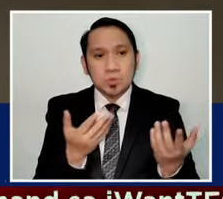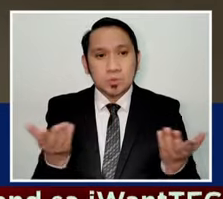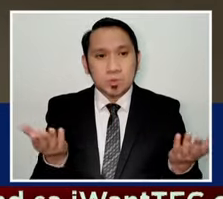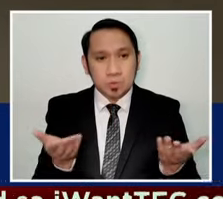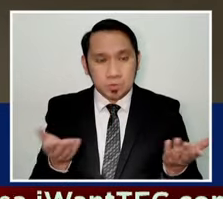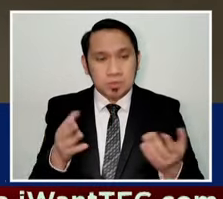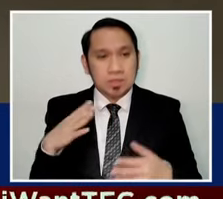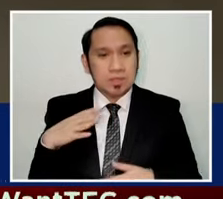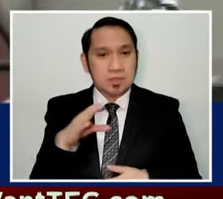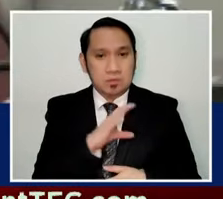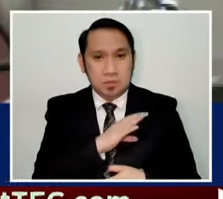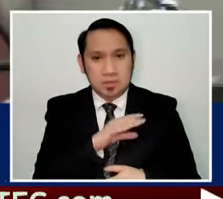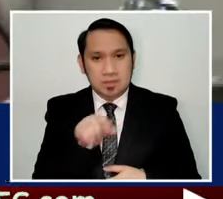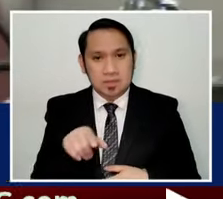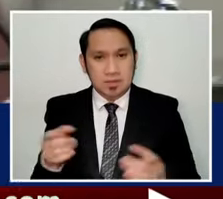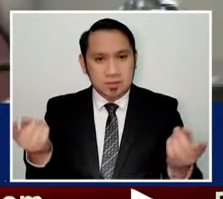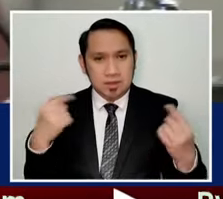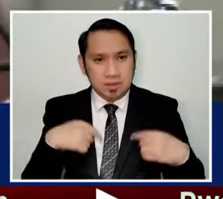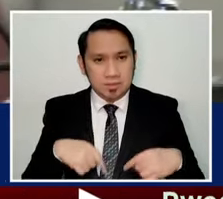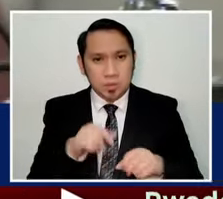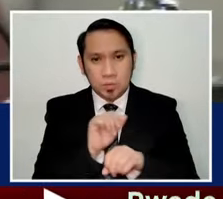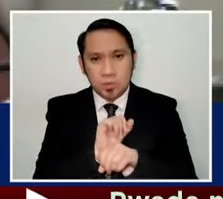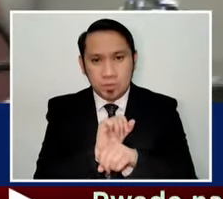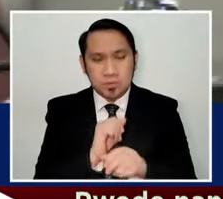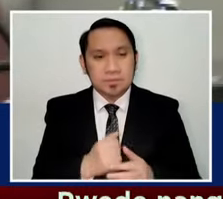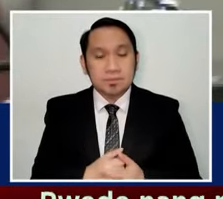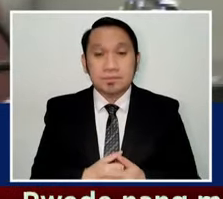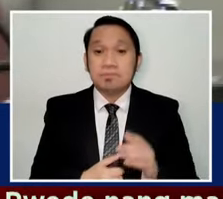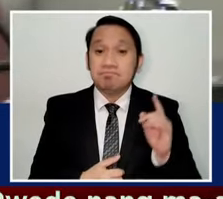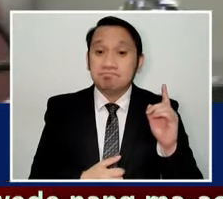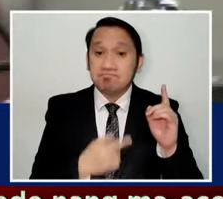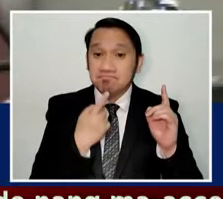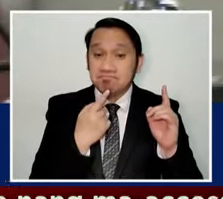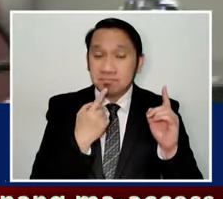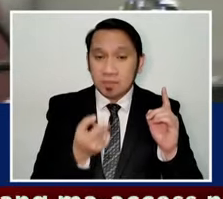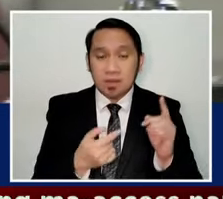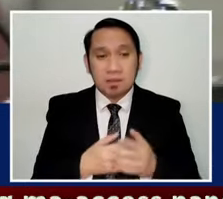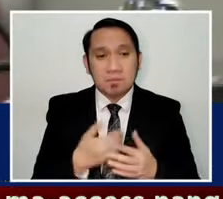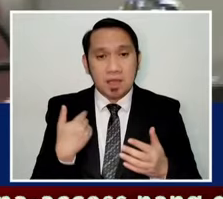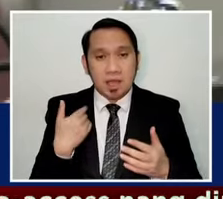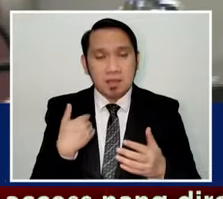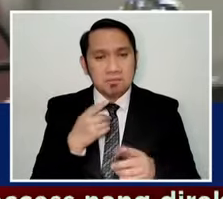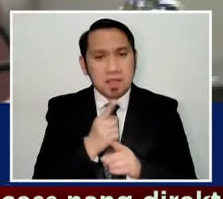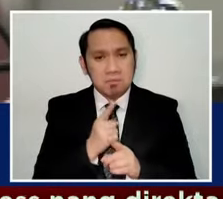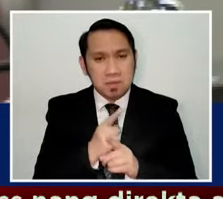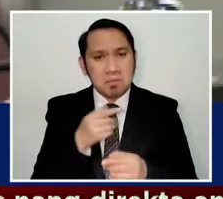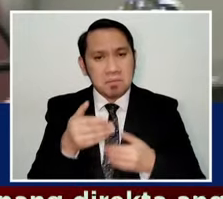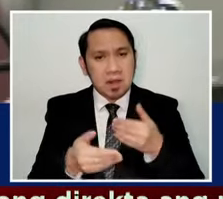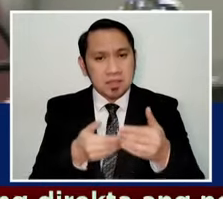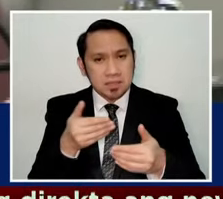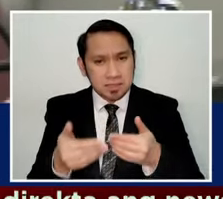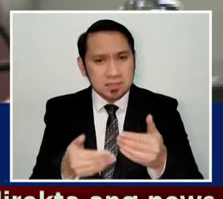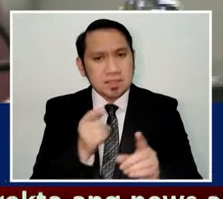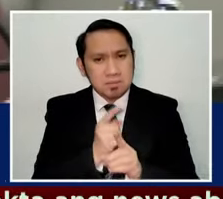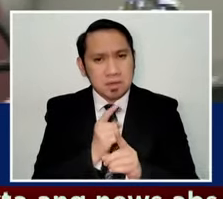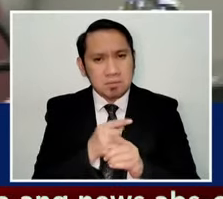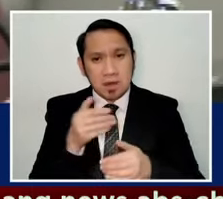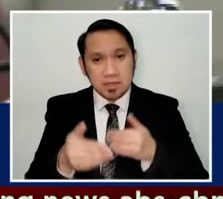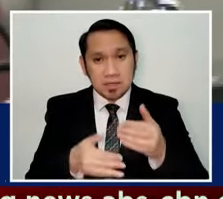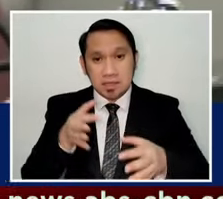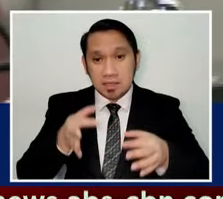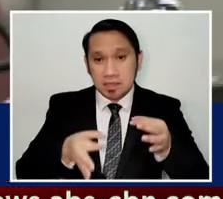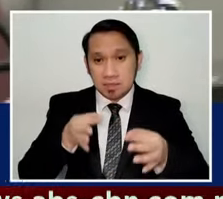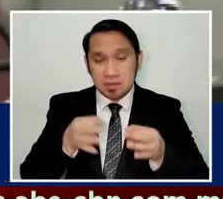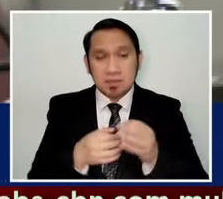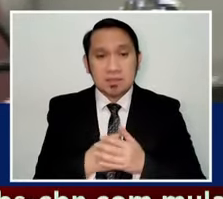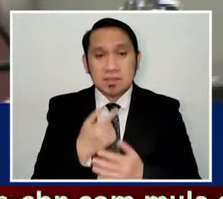sa House of Representatives. Humirit naman si Castro na tiyakin ang due process para sa kasamahan. Sa ngayon naman, parang ang balita ko wala